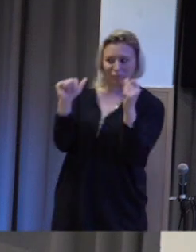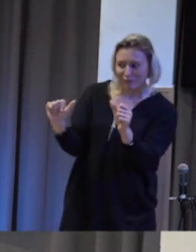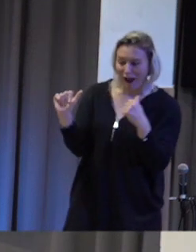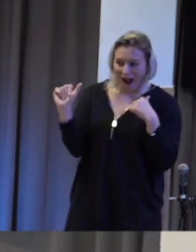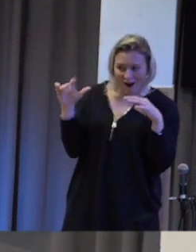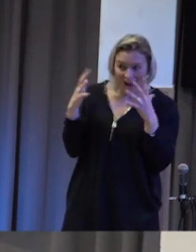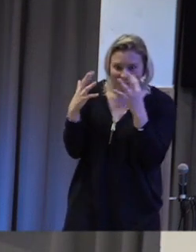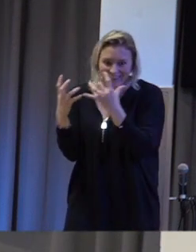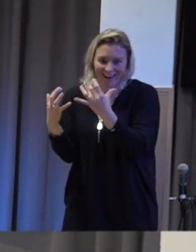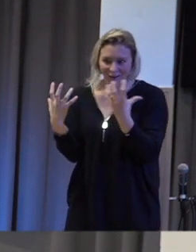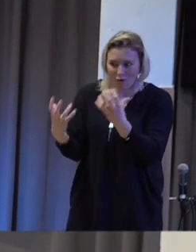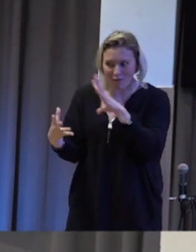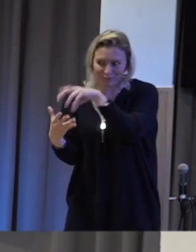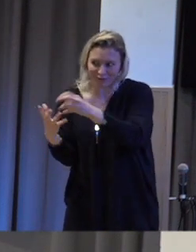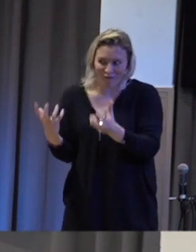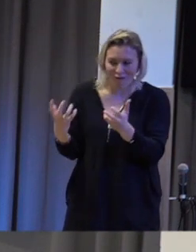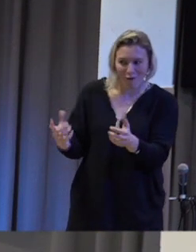monde.